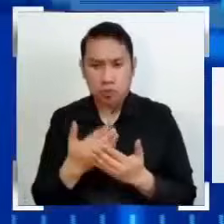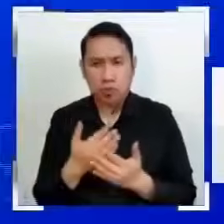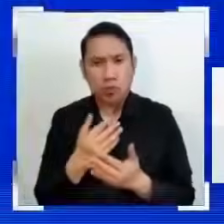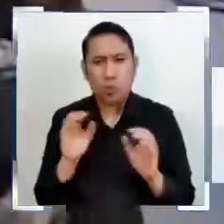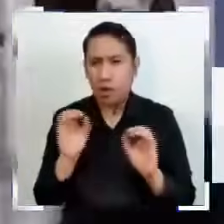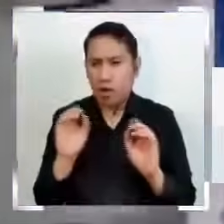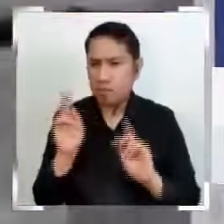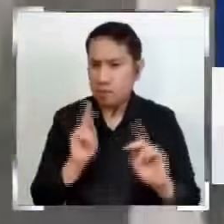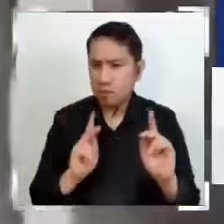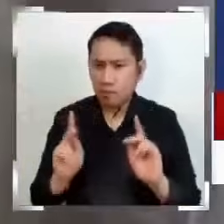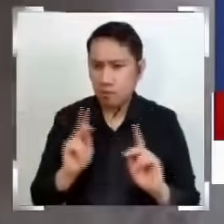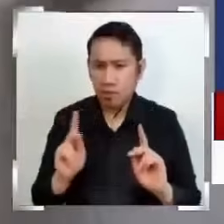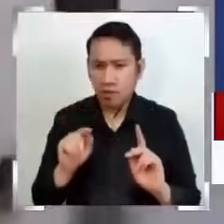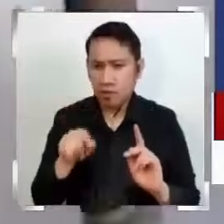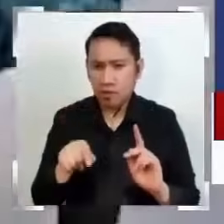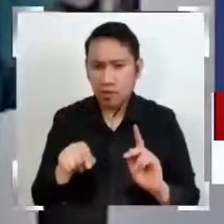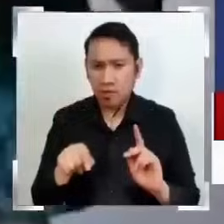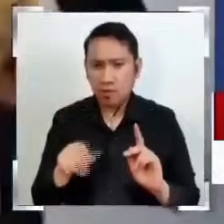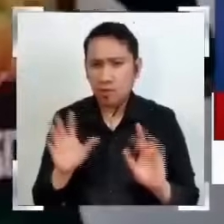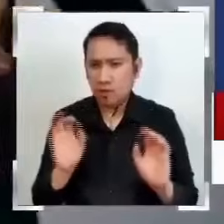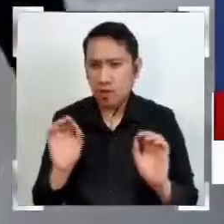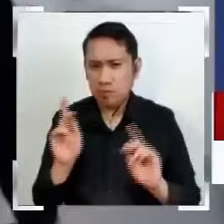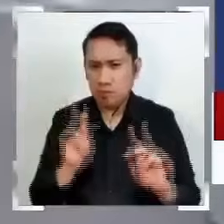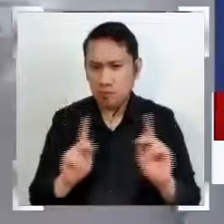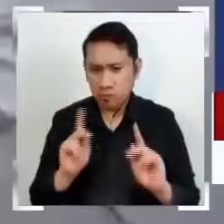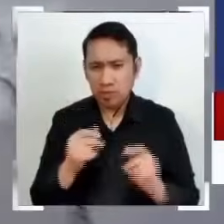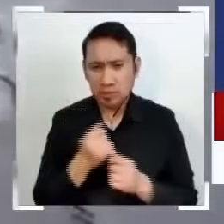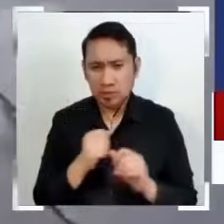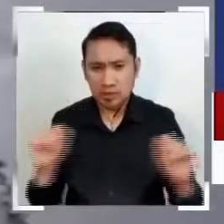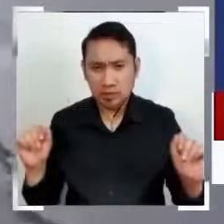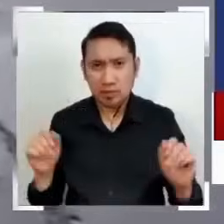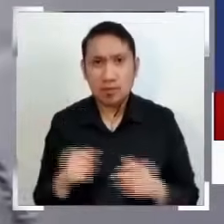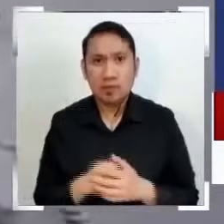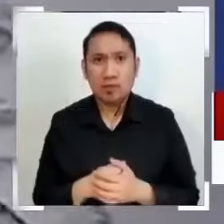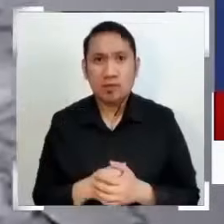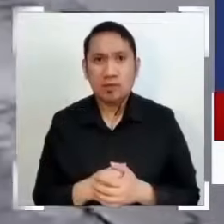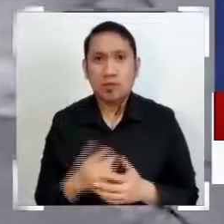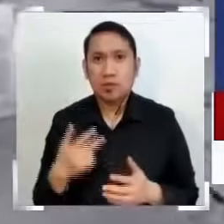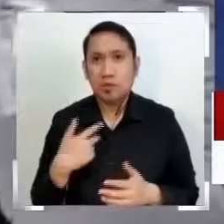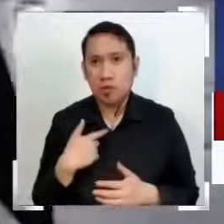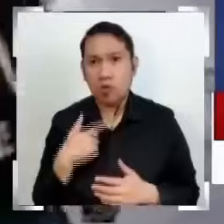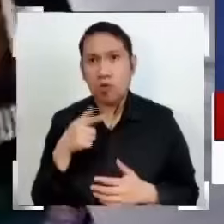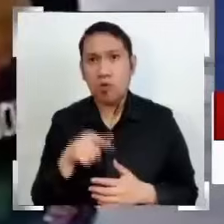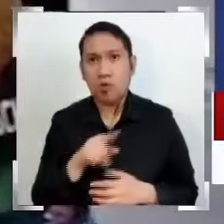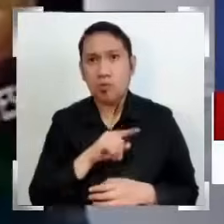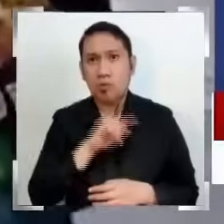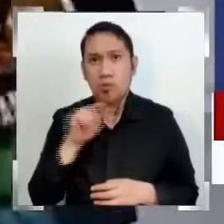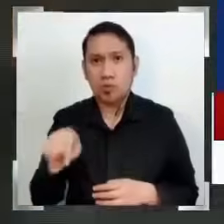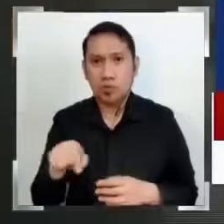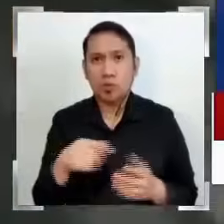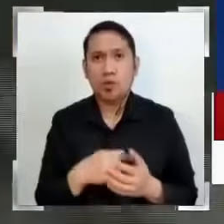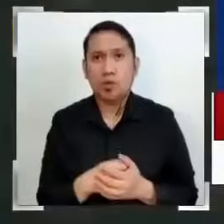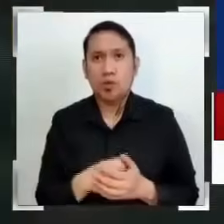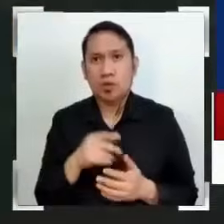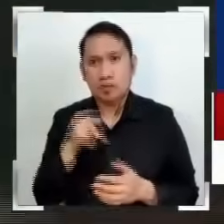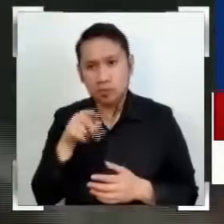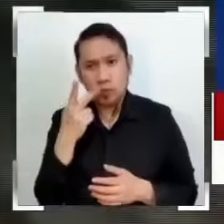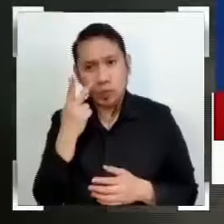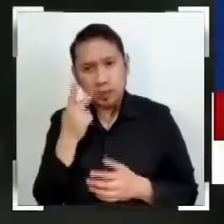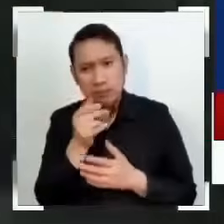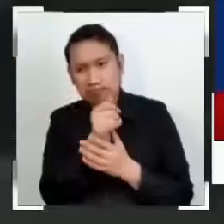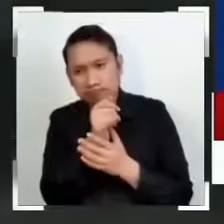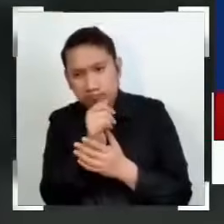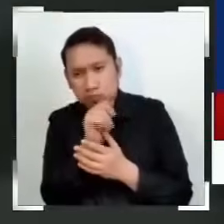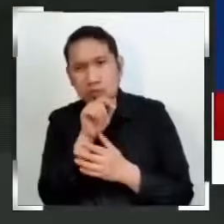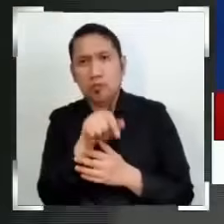iyon. Alarm ma lang ko kay murag na inilinog. So ni alarm ko na naog ko diri. So naghimo ko video para nga mahimo